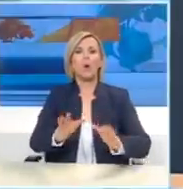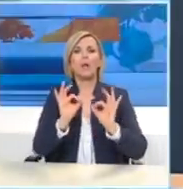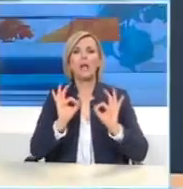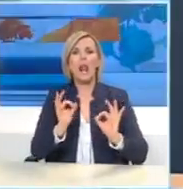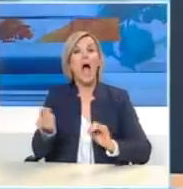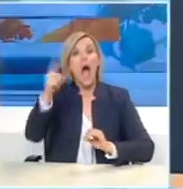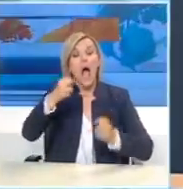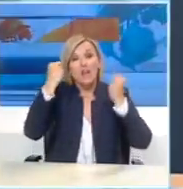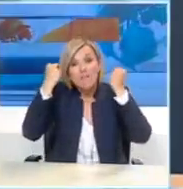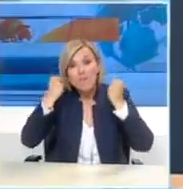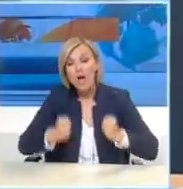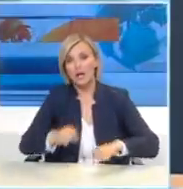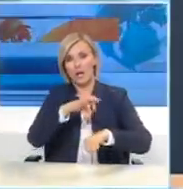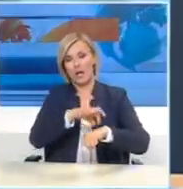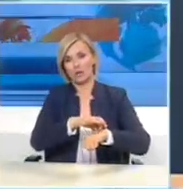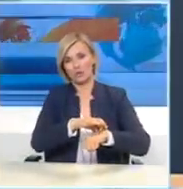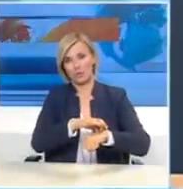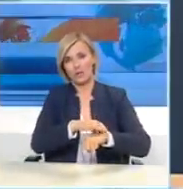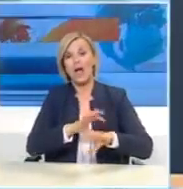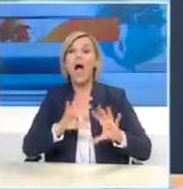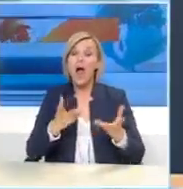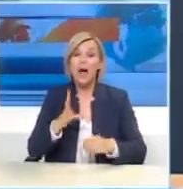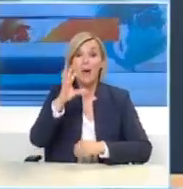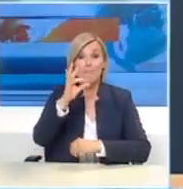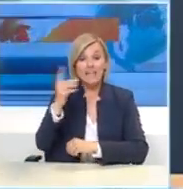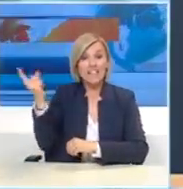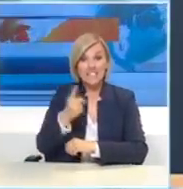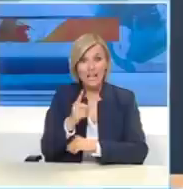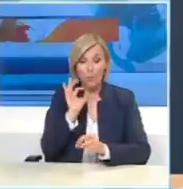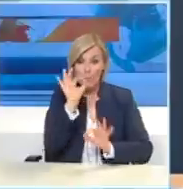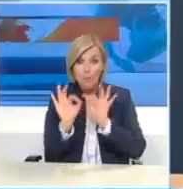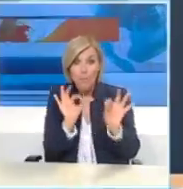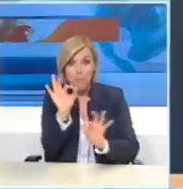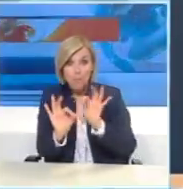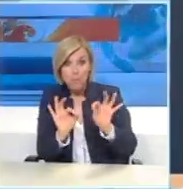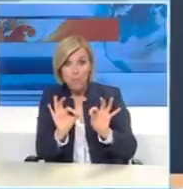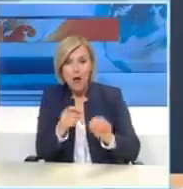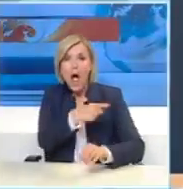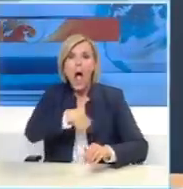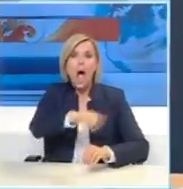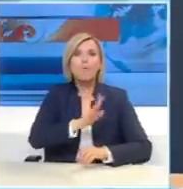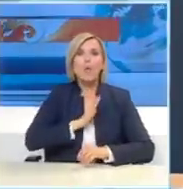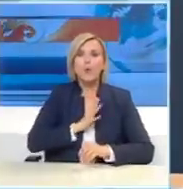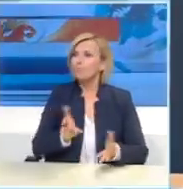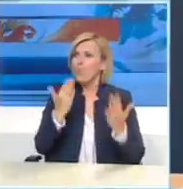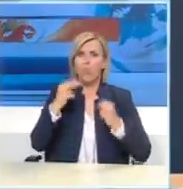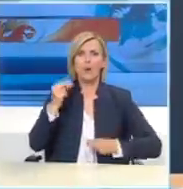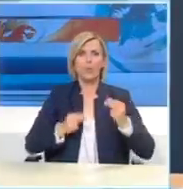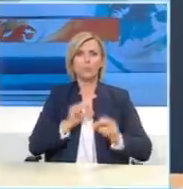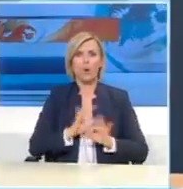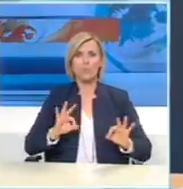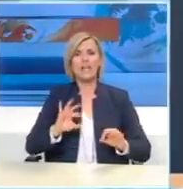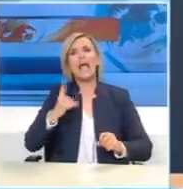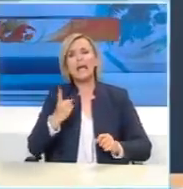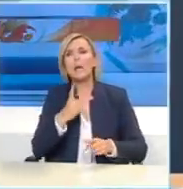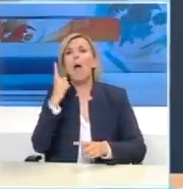δεν εμφάνιζε καθόλου συμπτώματα. Παρ' όλα αυτά, το 50% των μεταδόσεων προερχόταν από αυτούς τους ανθρώπους. Τους ανθρώπους που είχαν ή ελαφρά